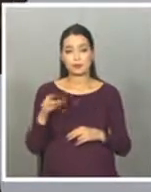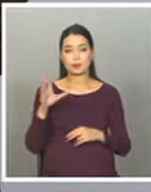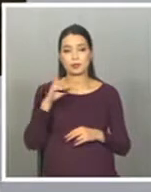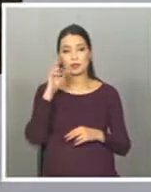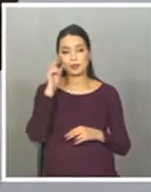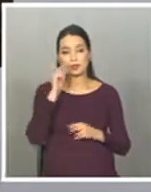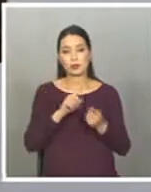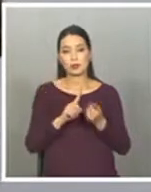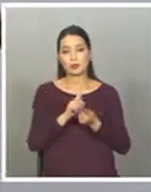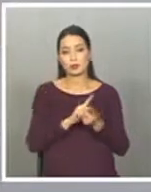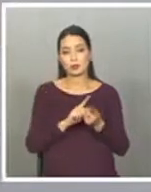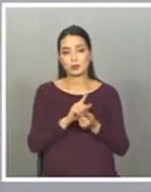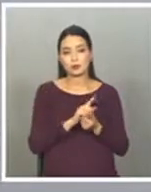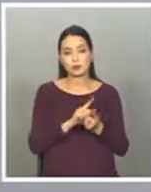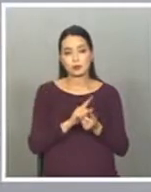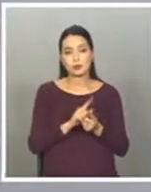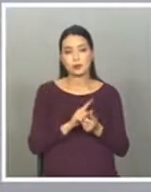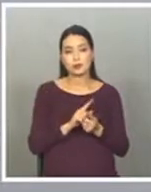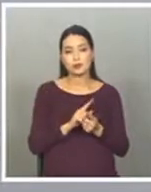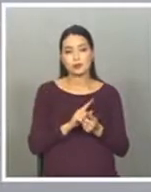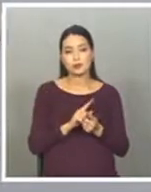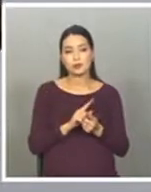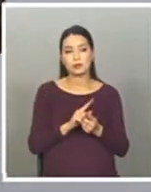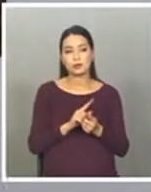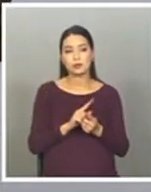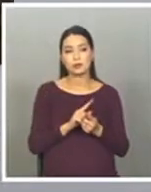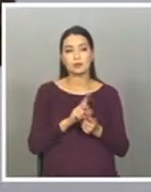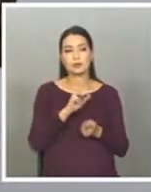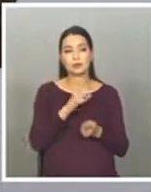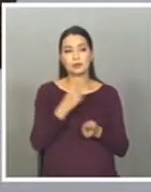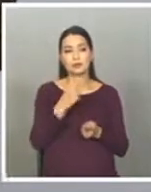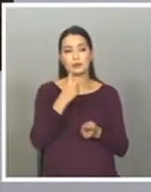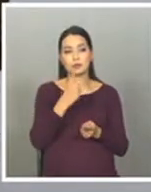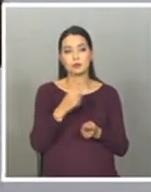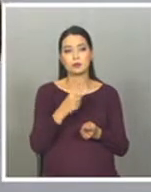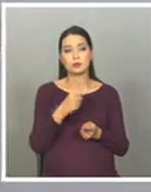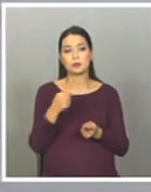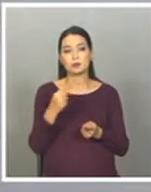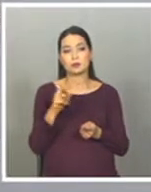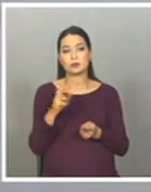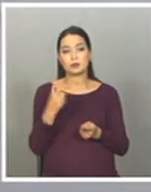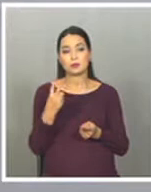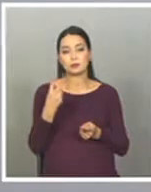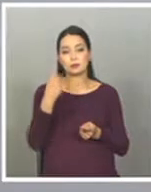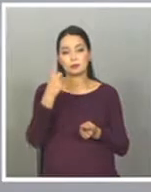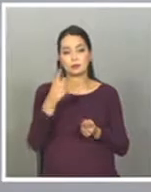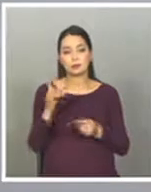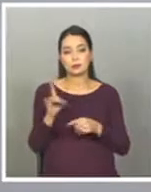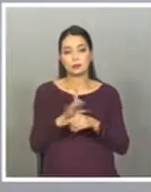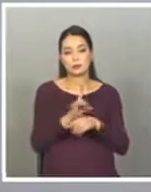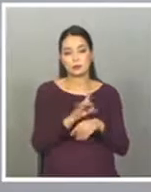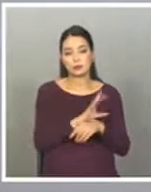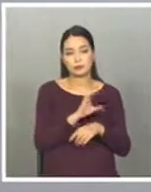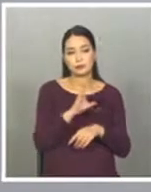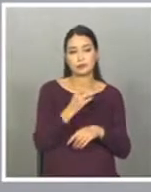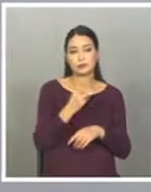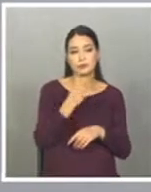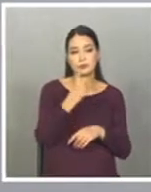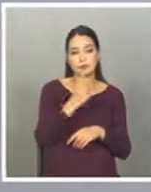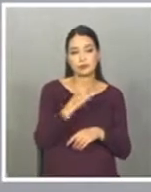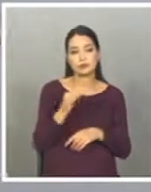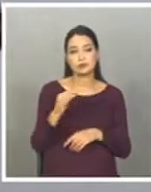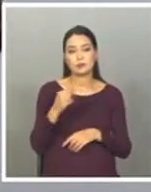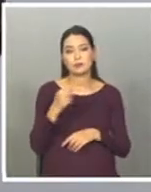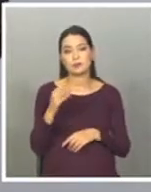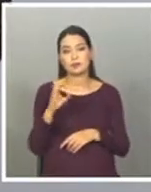өзгереді. Және b-ның 2-ден 1 дәрежесі мен минус b-ның 2-ден 1 дәрежесі жойылады. Және с-ның 2-ден 1 дәрежесі мен